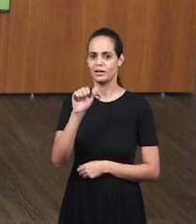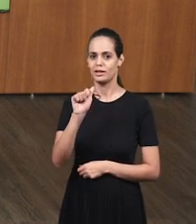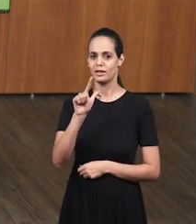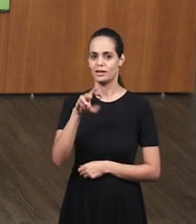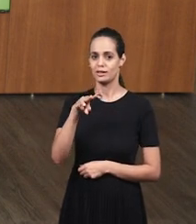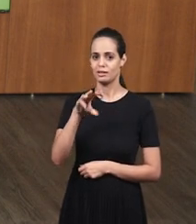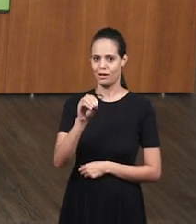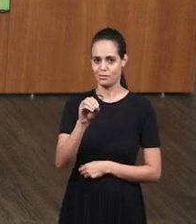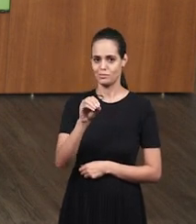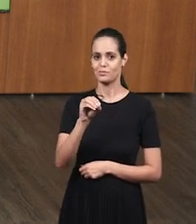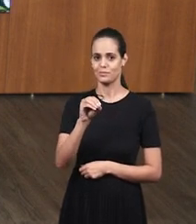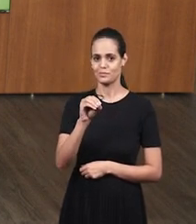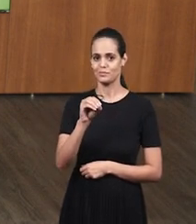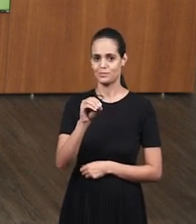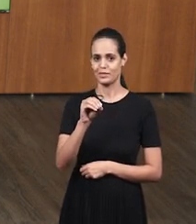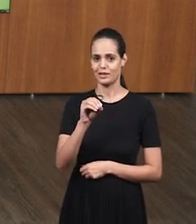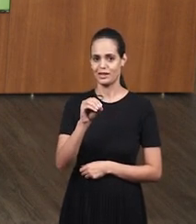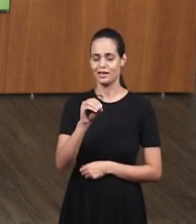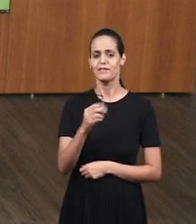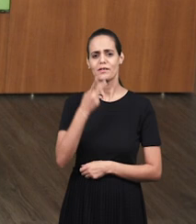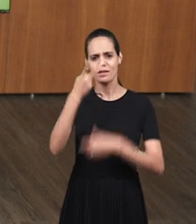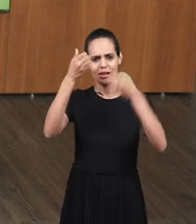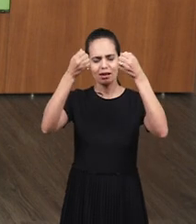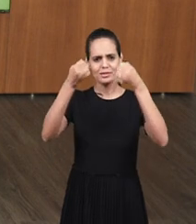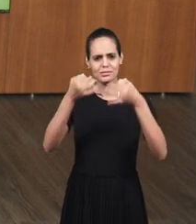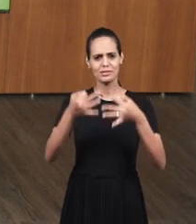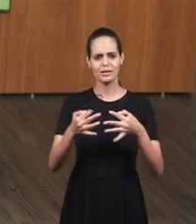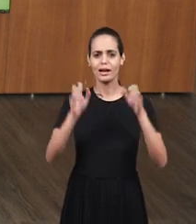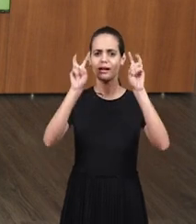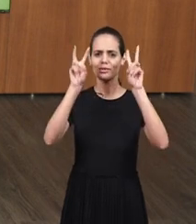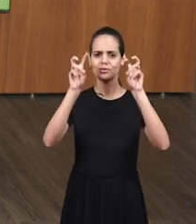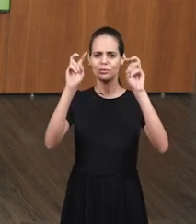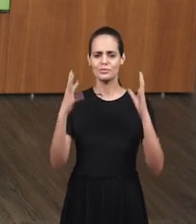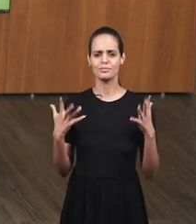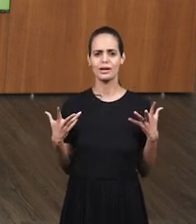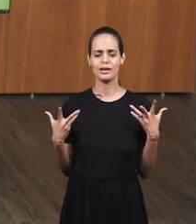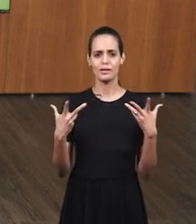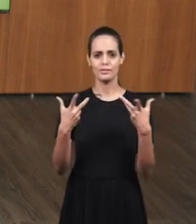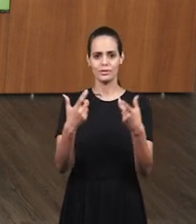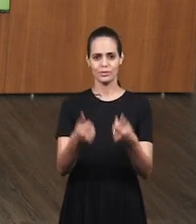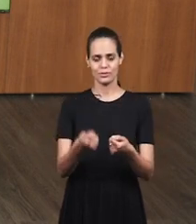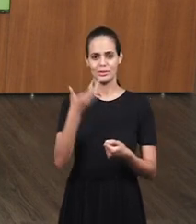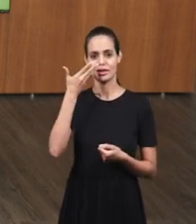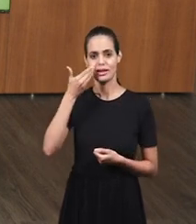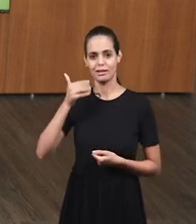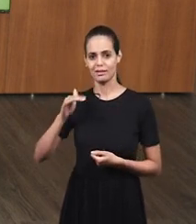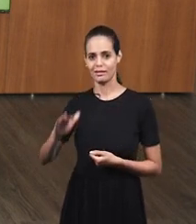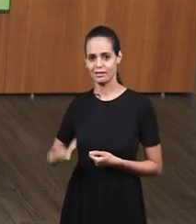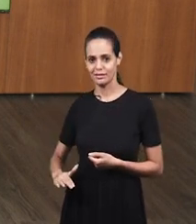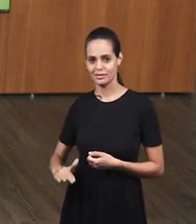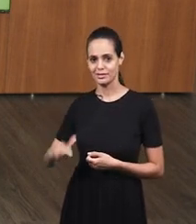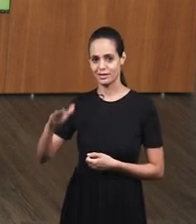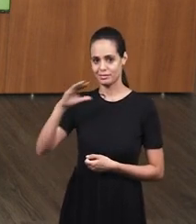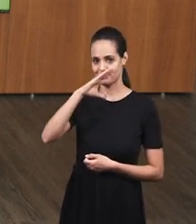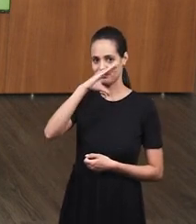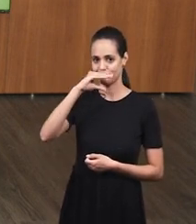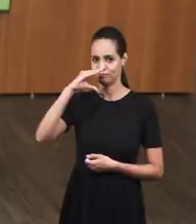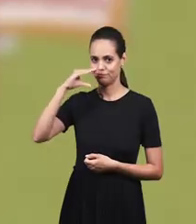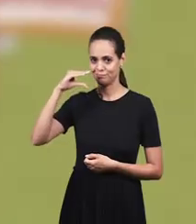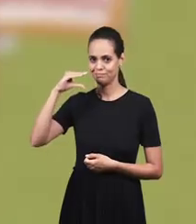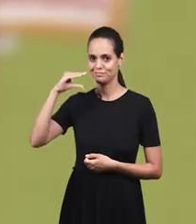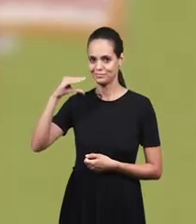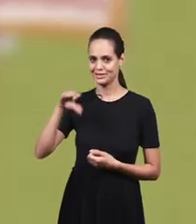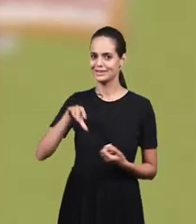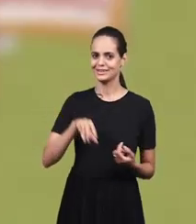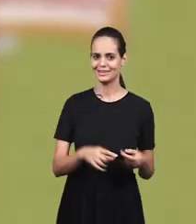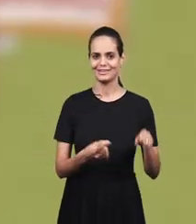Bible, parole vivante. Ça, c'est le thème qui sera abordé aujourd'hui par le professeur André Atauma. Il va